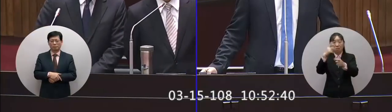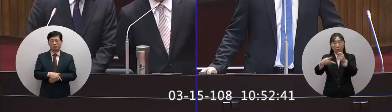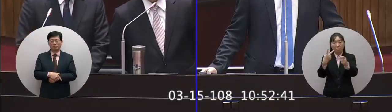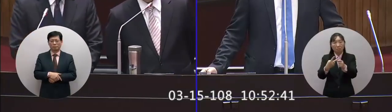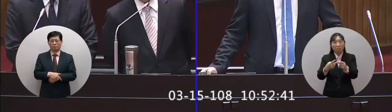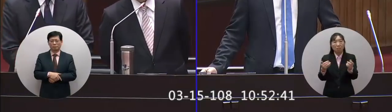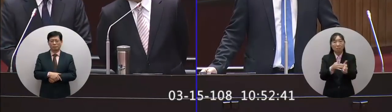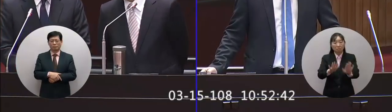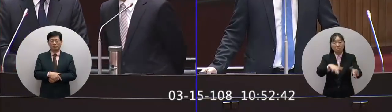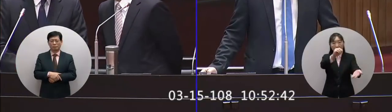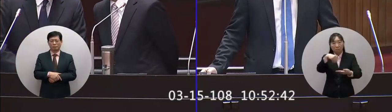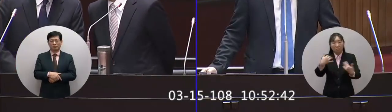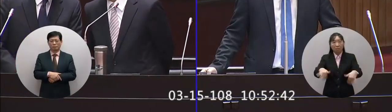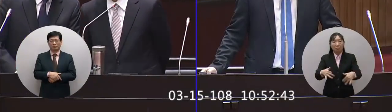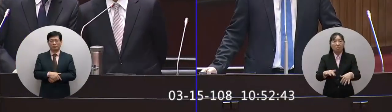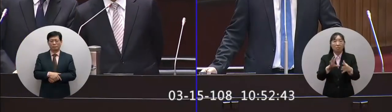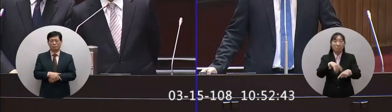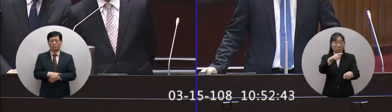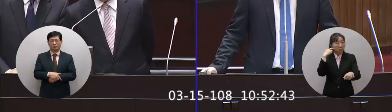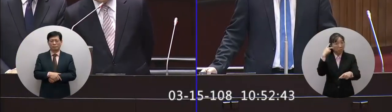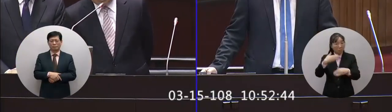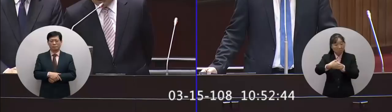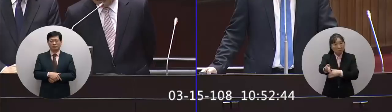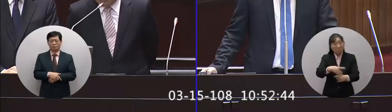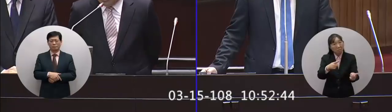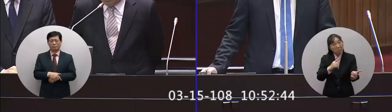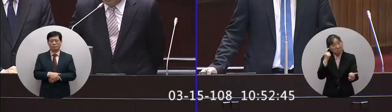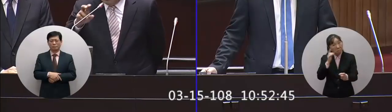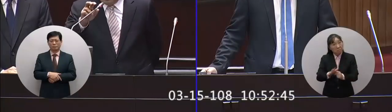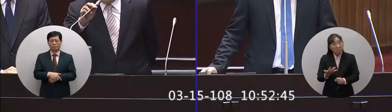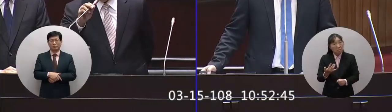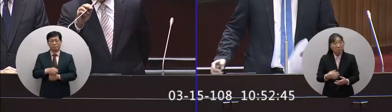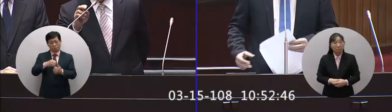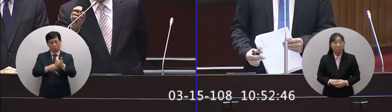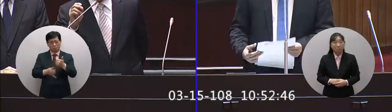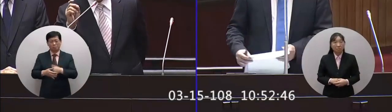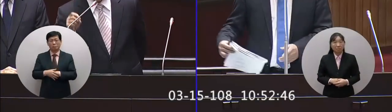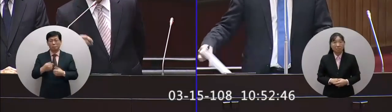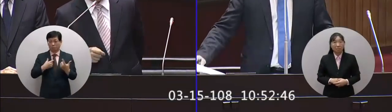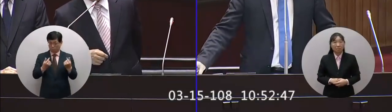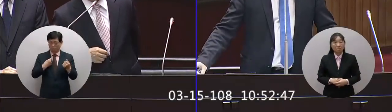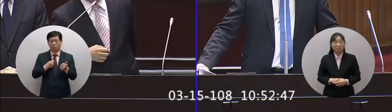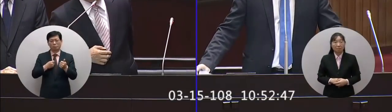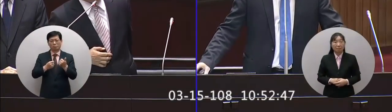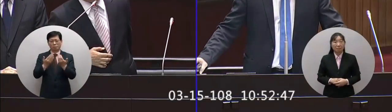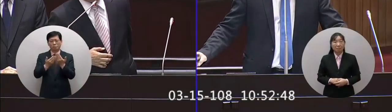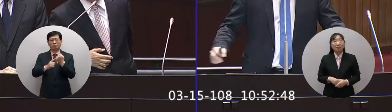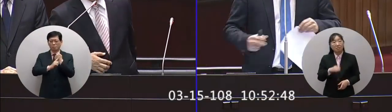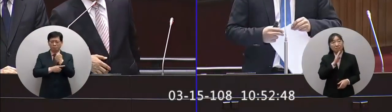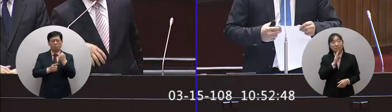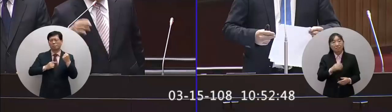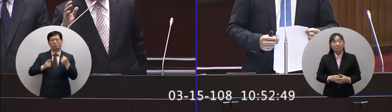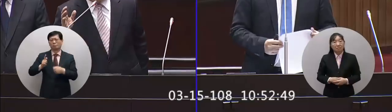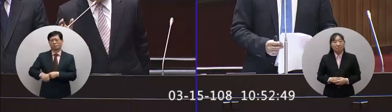都还没有送来，这样的进度，院长您满意吗？ 那个委员，我们都是学法律的，您知道